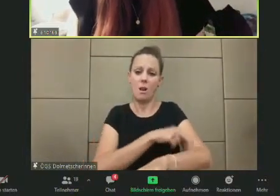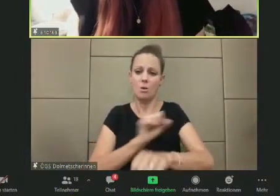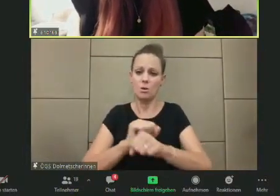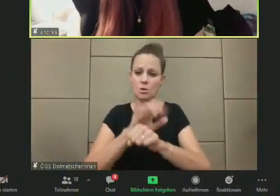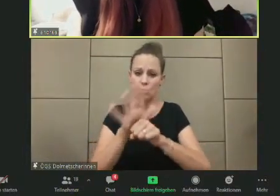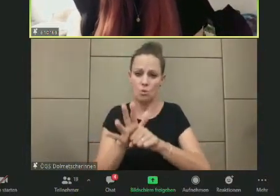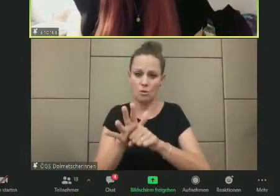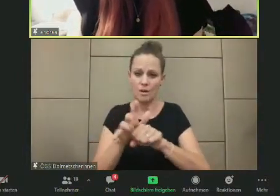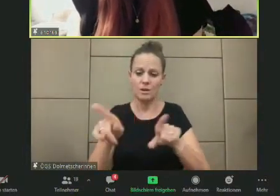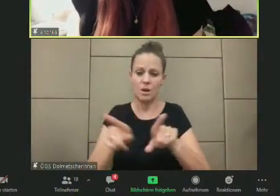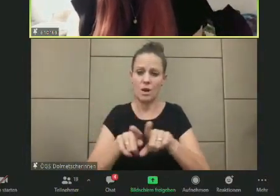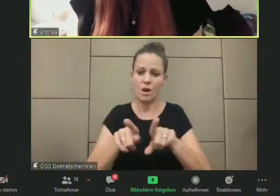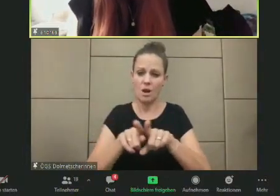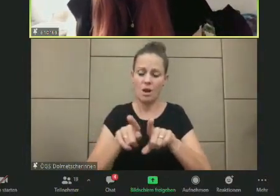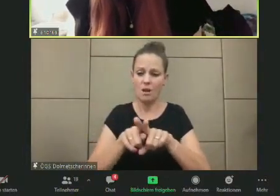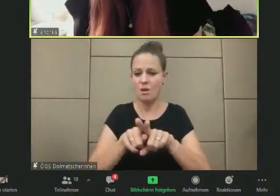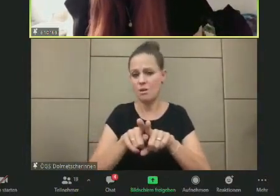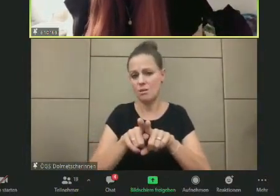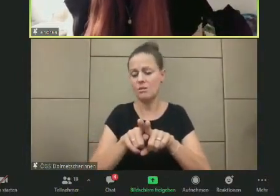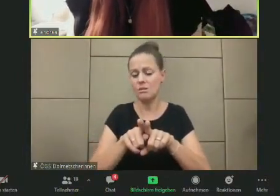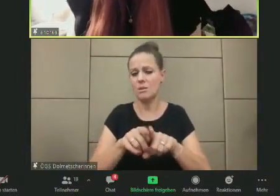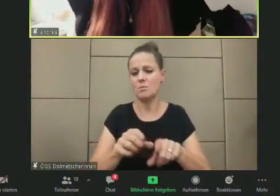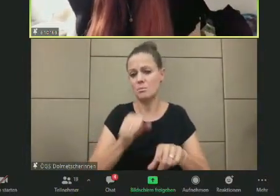sind es wahrscheinlich noch sehr viele mehr.